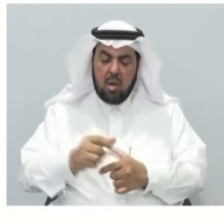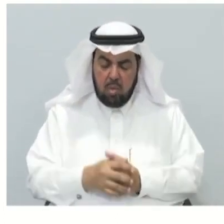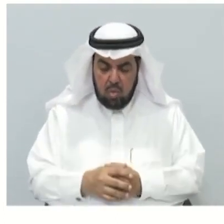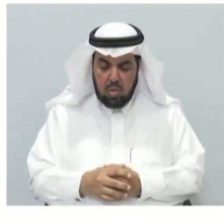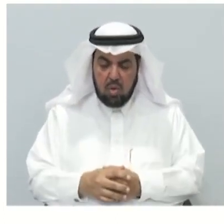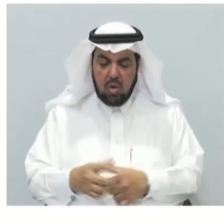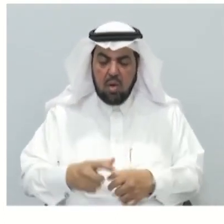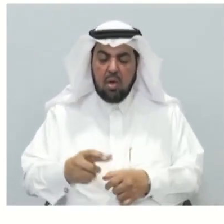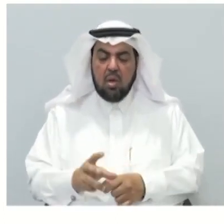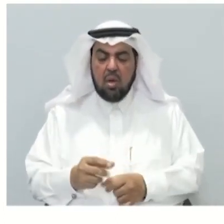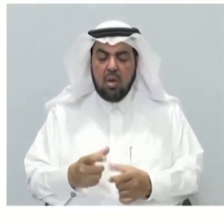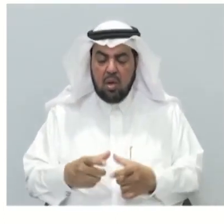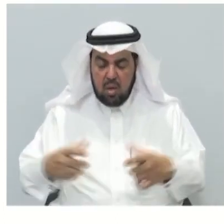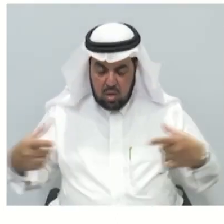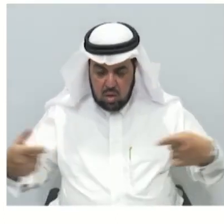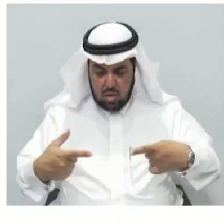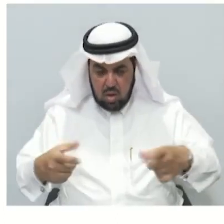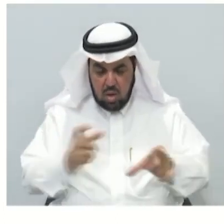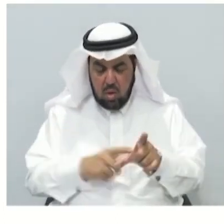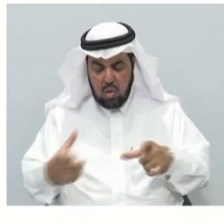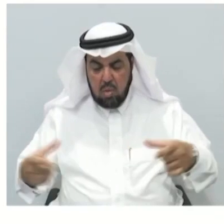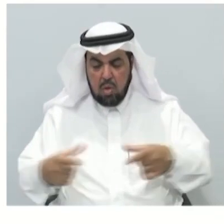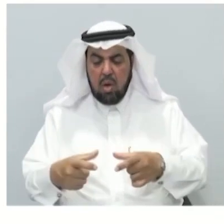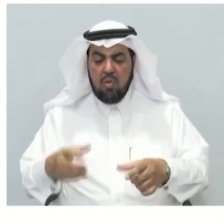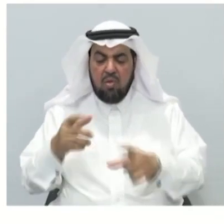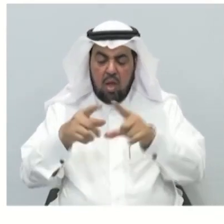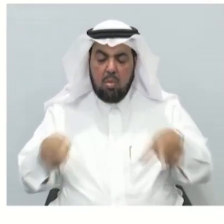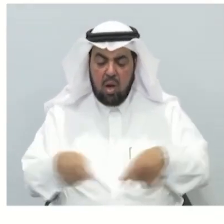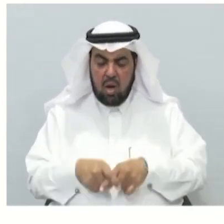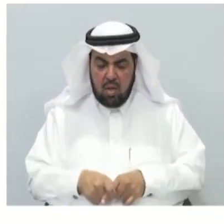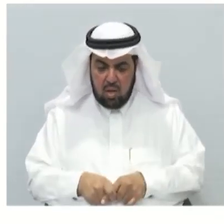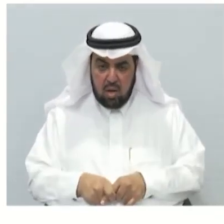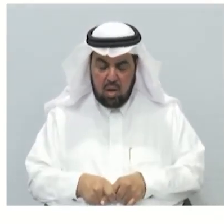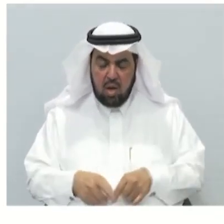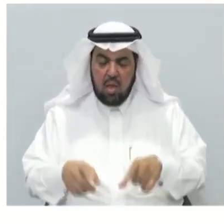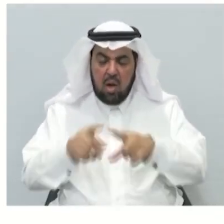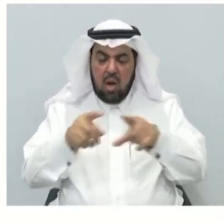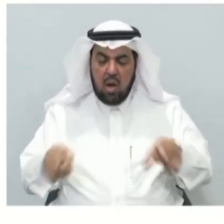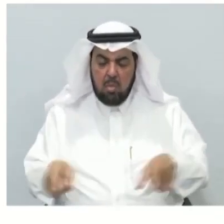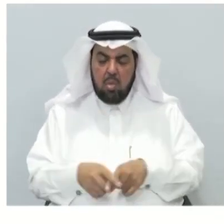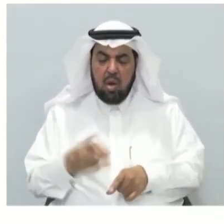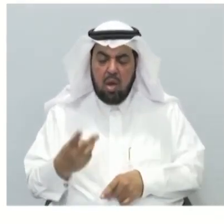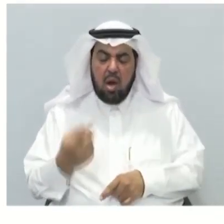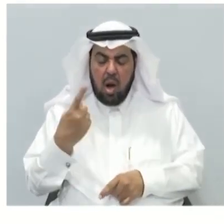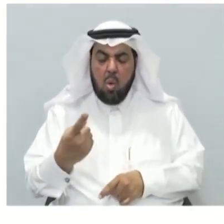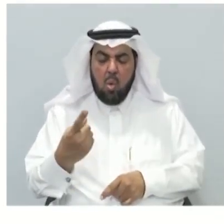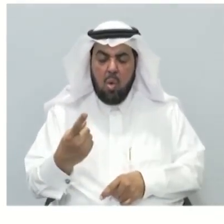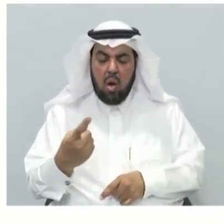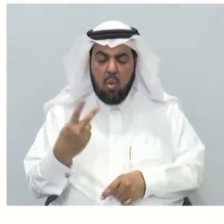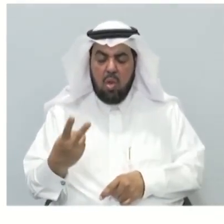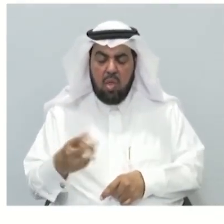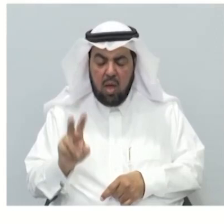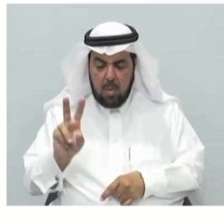محصور بينهما تطابق زاويتين وضلع محصور بينهما في مثلثين اذا المثلثين بي كيو اس